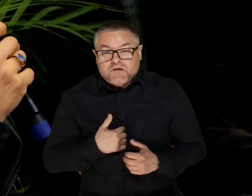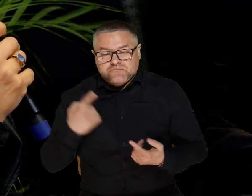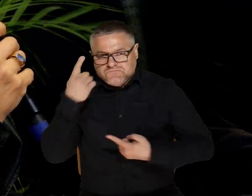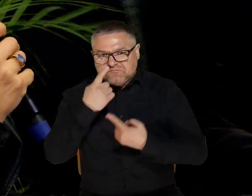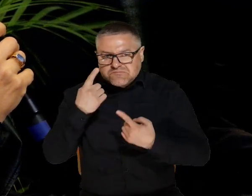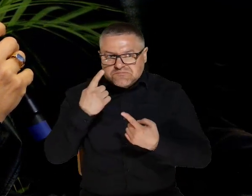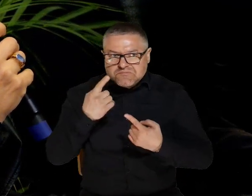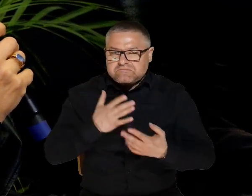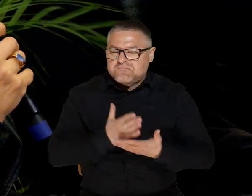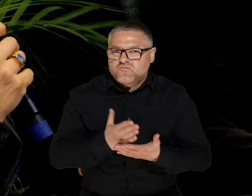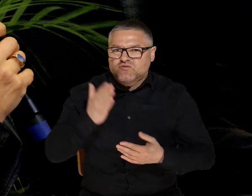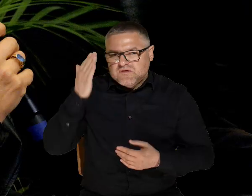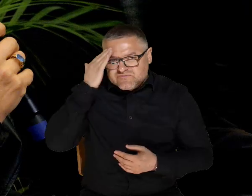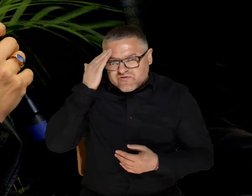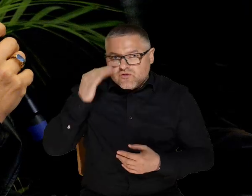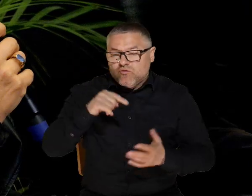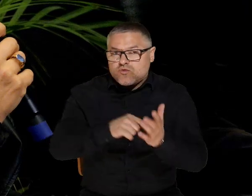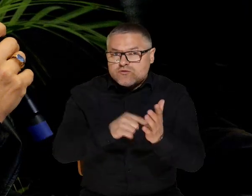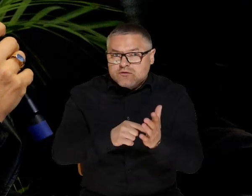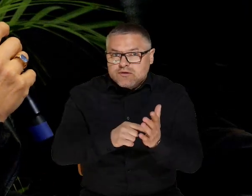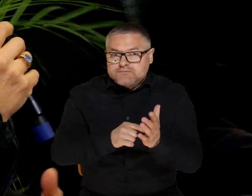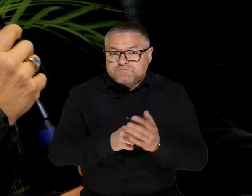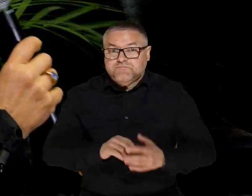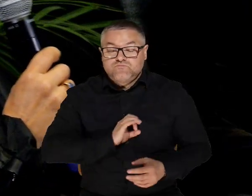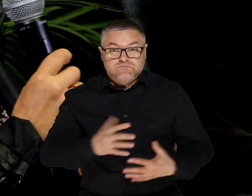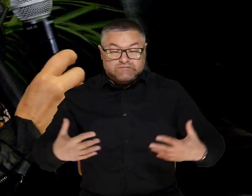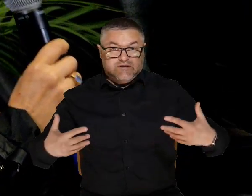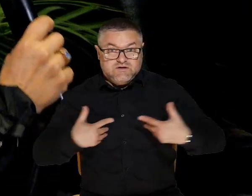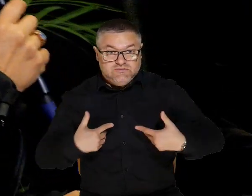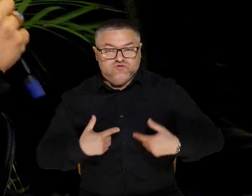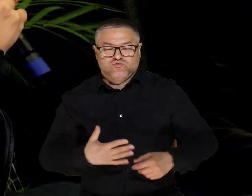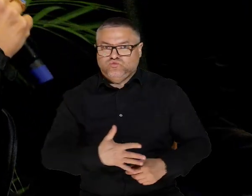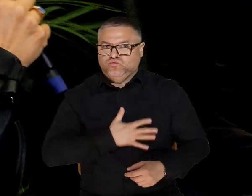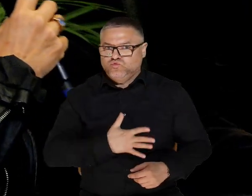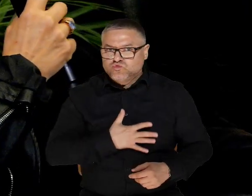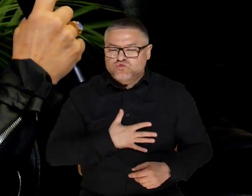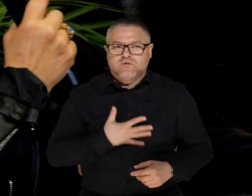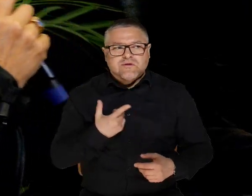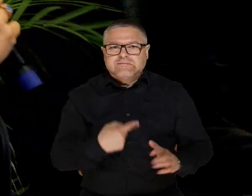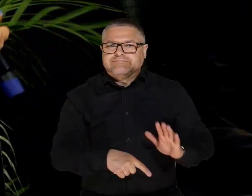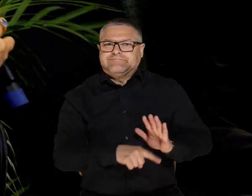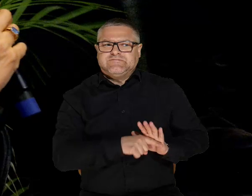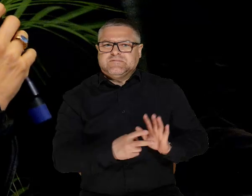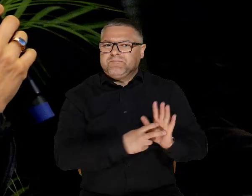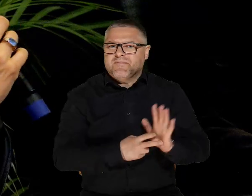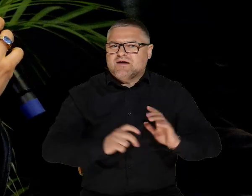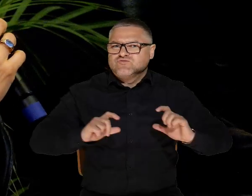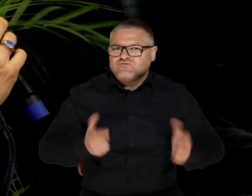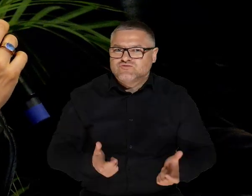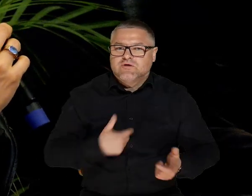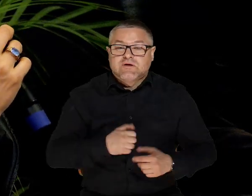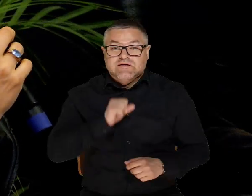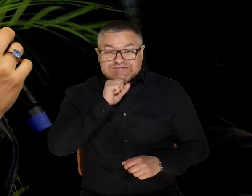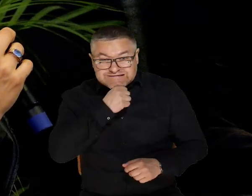sprawę z tego, że przez to no w moim życiu jest odczuwalny jakiś taki deficyt, o właśnie, może im jestem